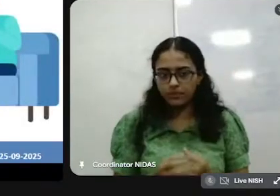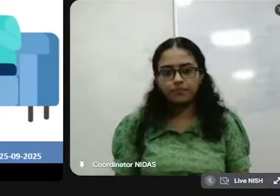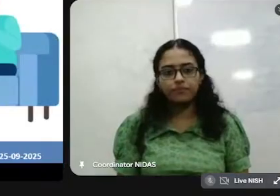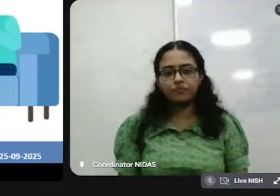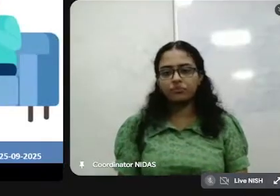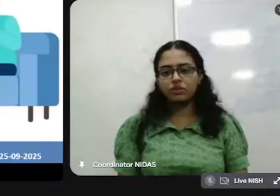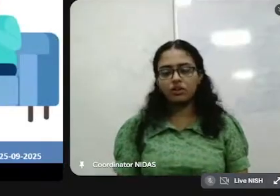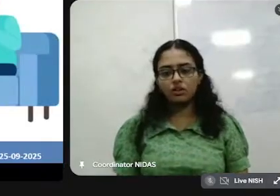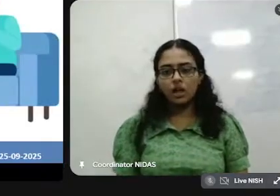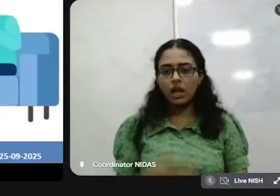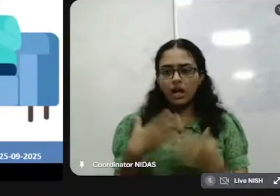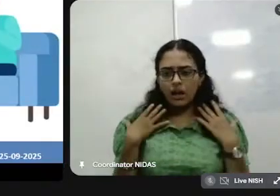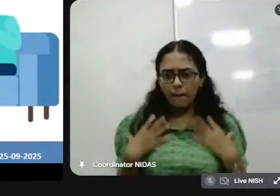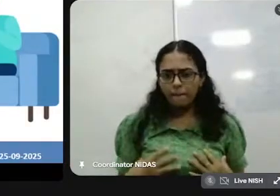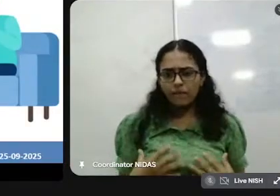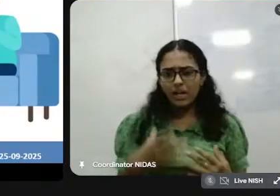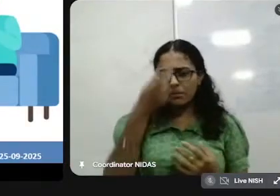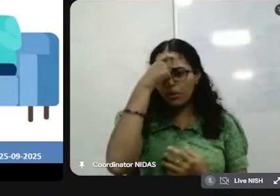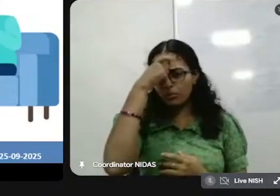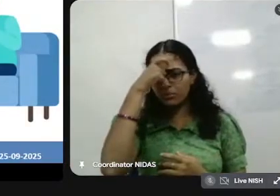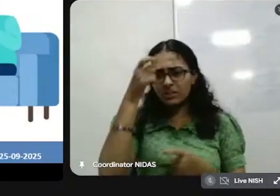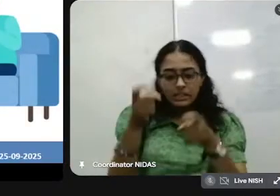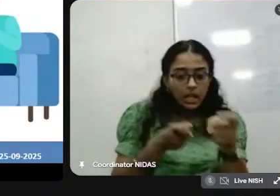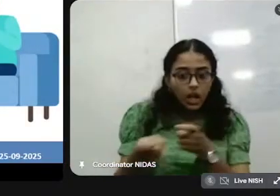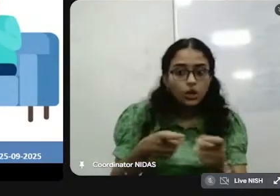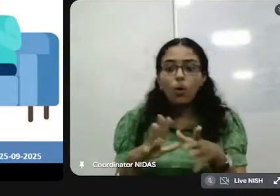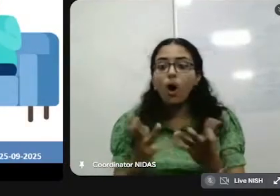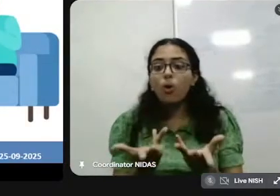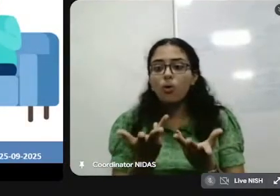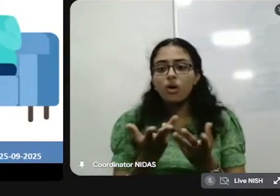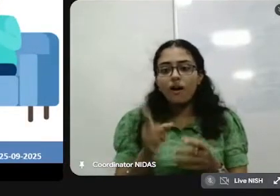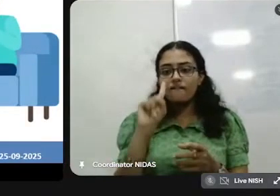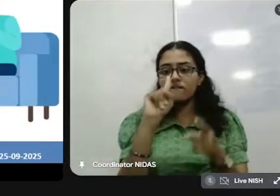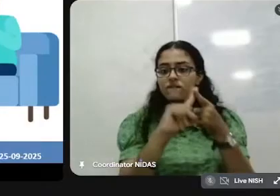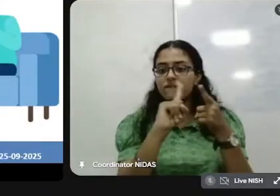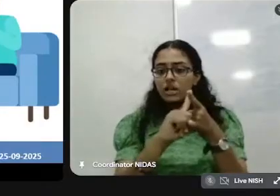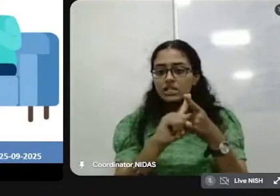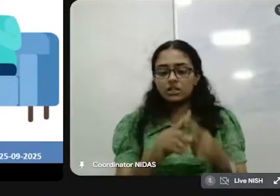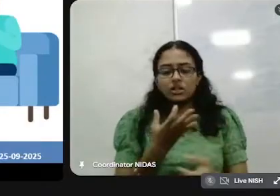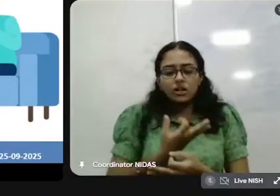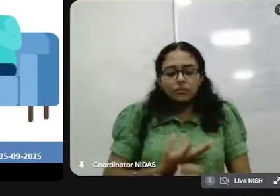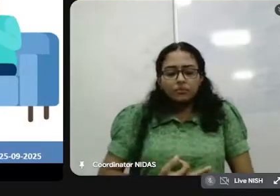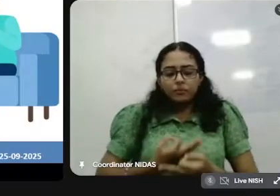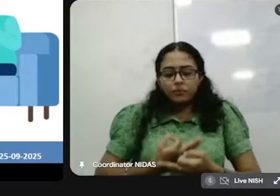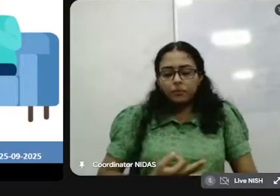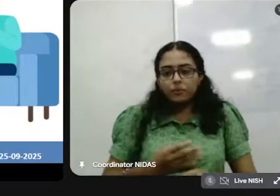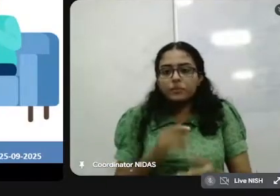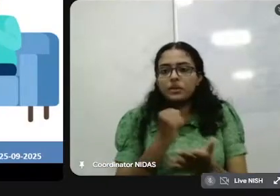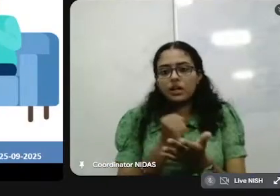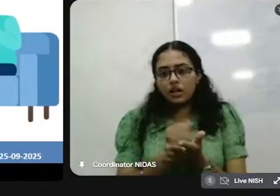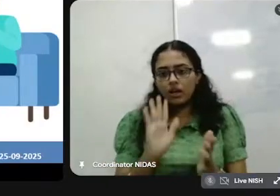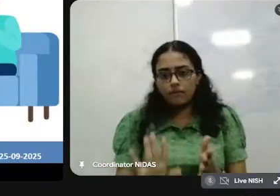അല്ലെങ്കിൽ വൈകാരിക പ്രശ്നങ്ങൾ എങ്ങനെയാണ് നമുക്ക് നിയന്ത്രിക്കാൻ പറ്റുക? ഒന്നാമതായിട്ട് മെഡിക്കേഷൻ ആവശ്യമാണെങ്കിൽ മെഡിക്കേഷൻ എടുത്തിട്ട് തന്നെ